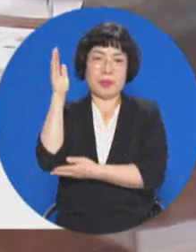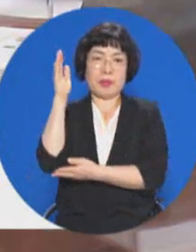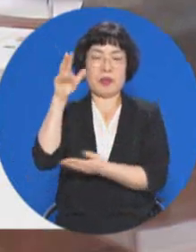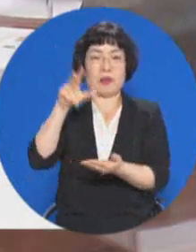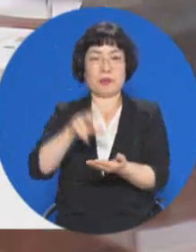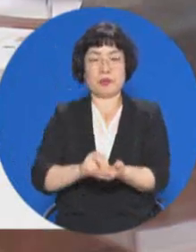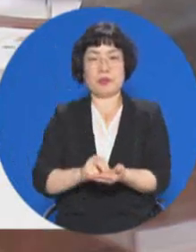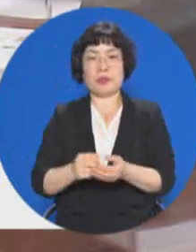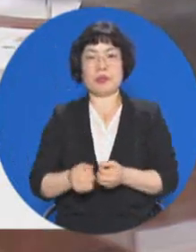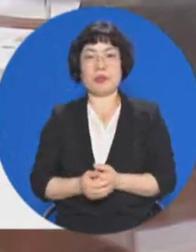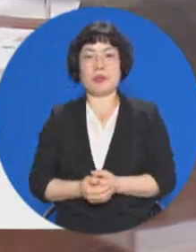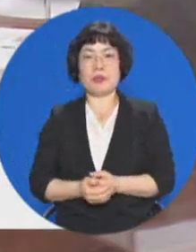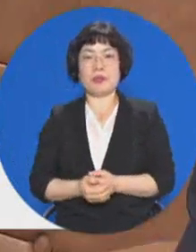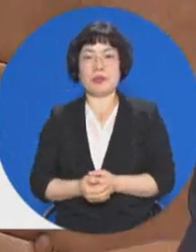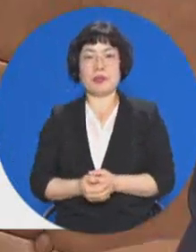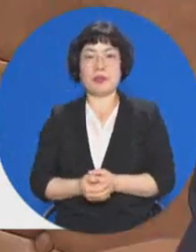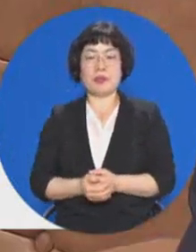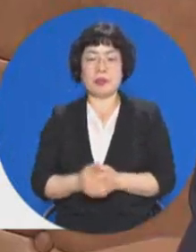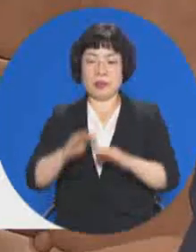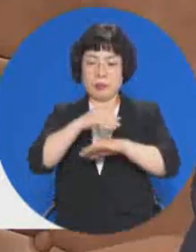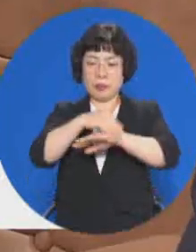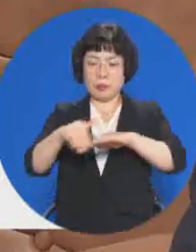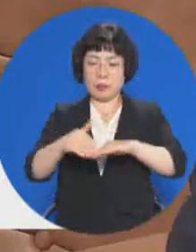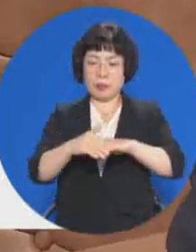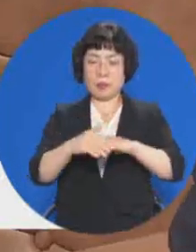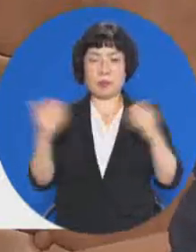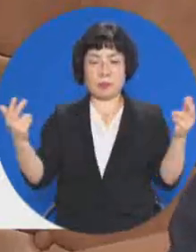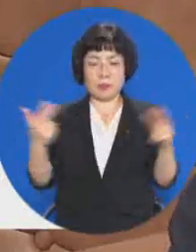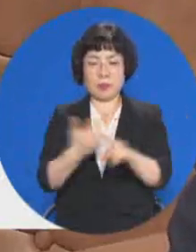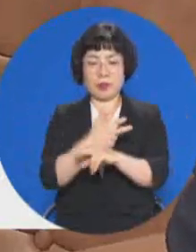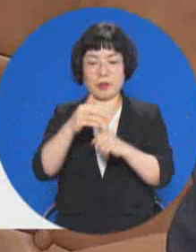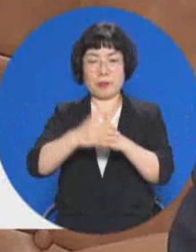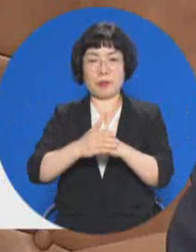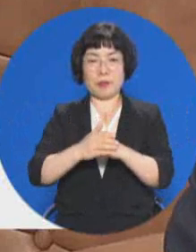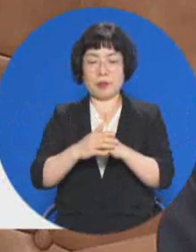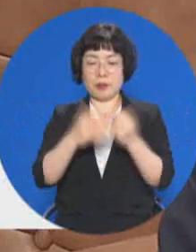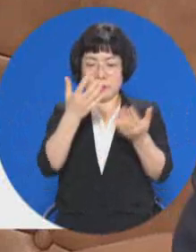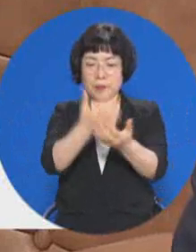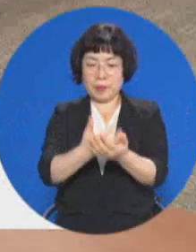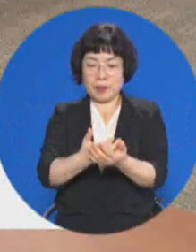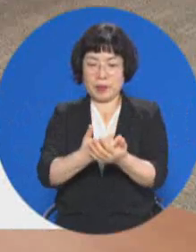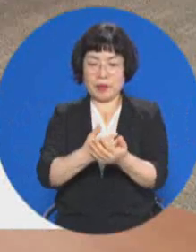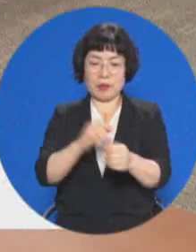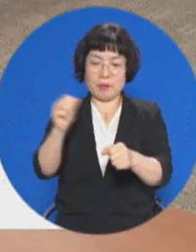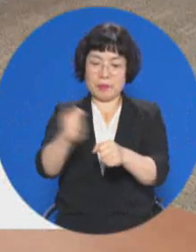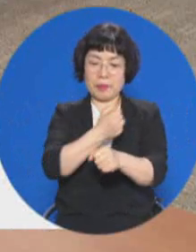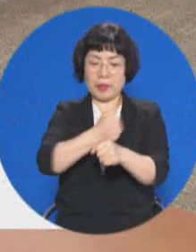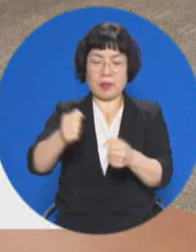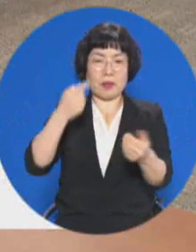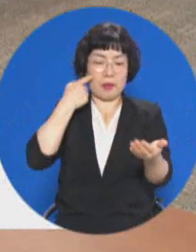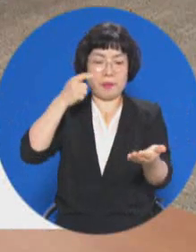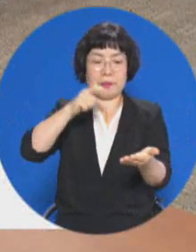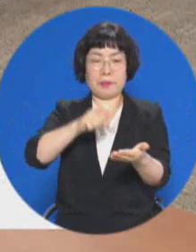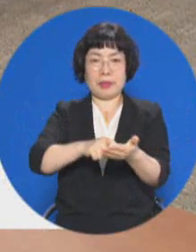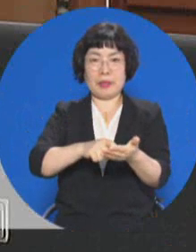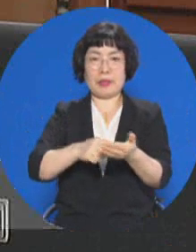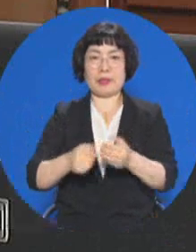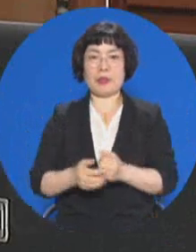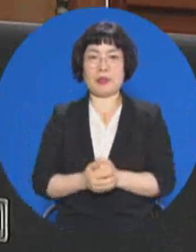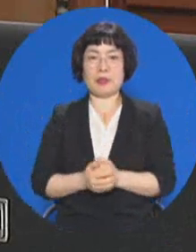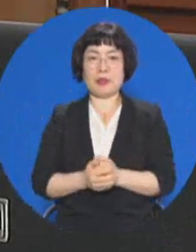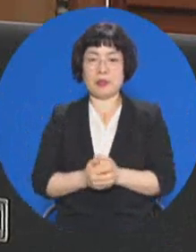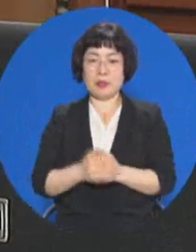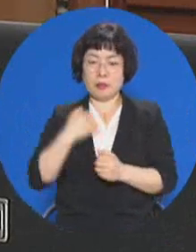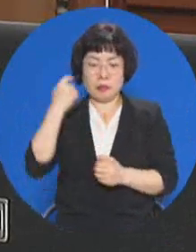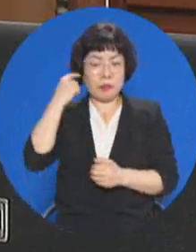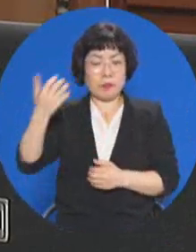지적이 잇따랐습니다. 또 이번 청문회를 앞두고 포스코 측이 자료 조작을 지시한 정황까지 포착됐습니다. 금방